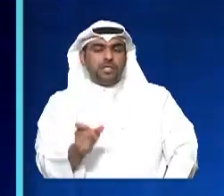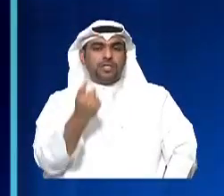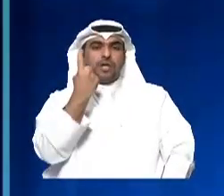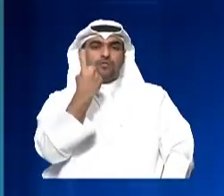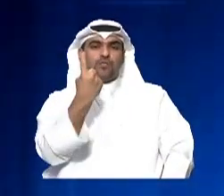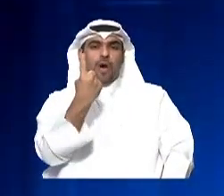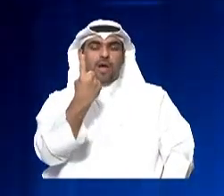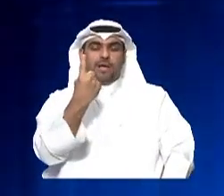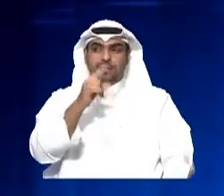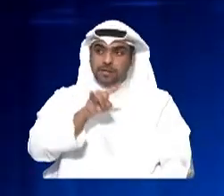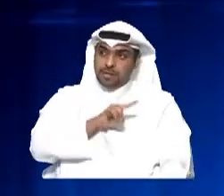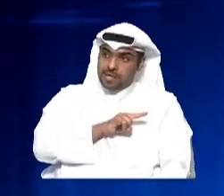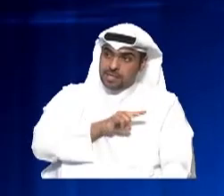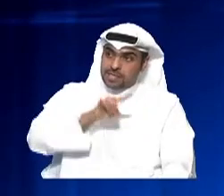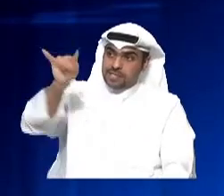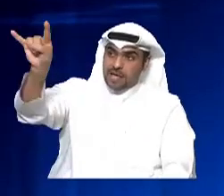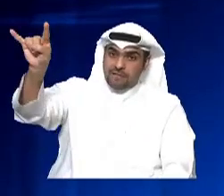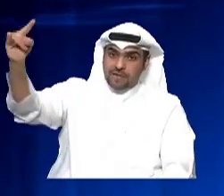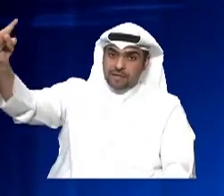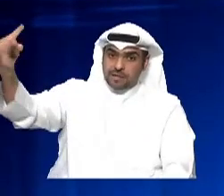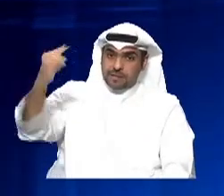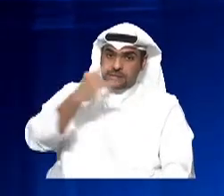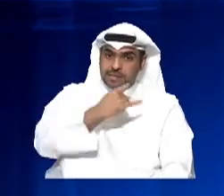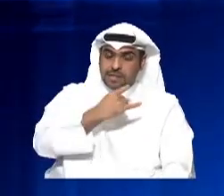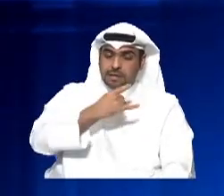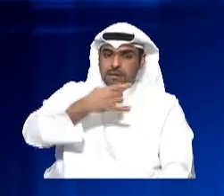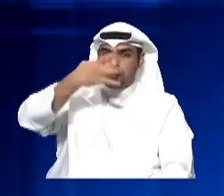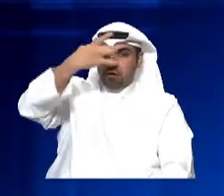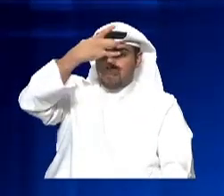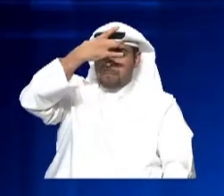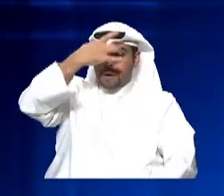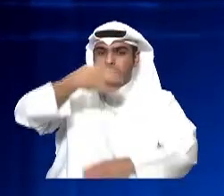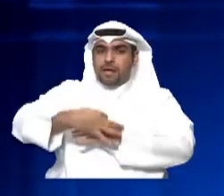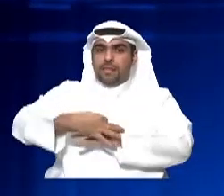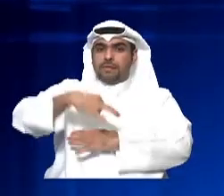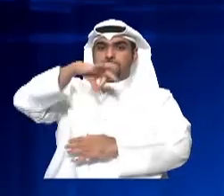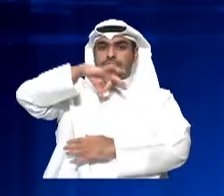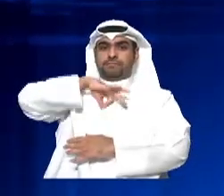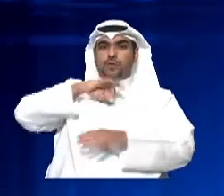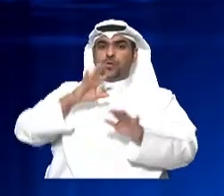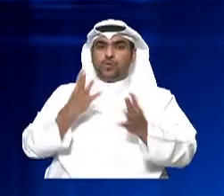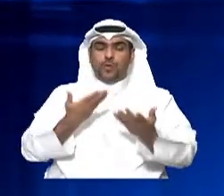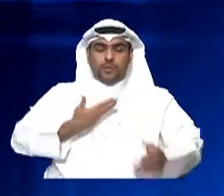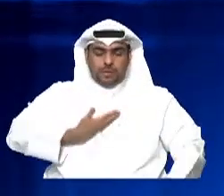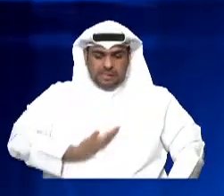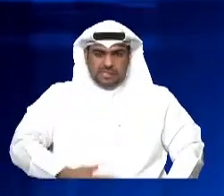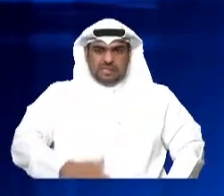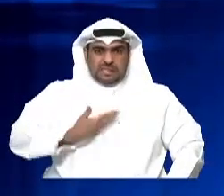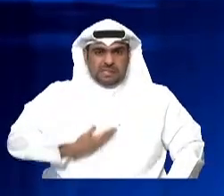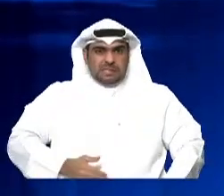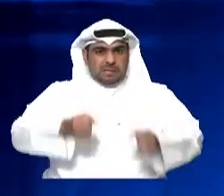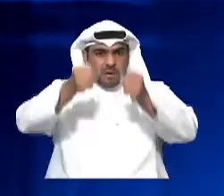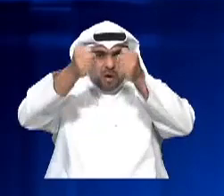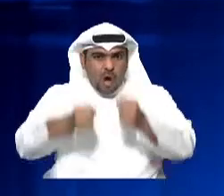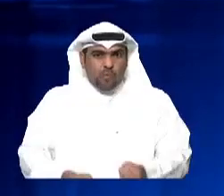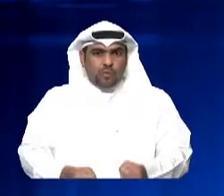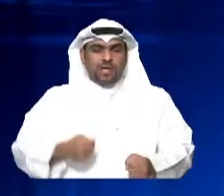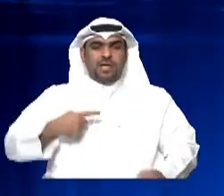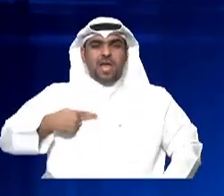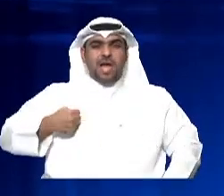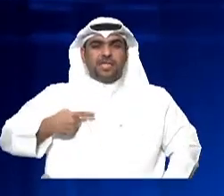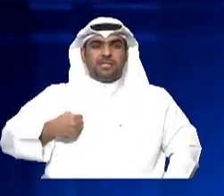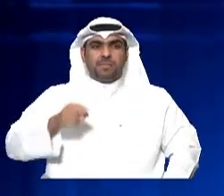عودته من دوله مجاوره تعاني بسبب تفشي هذا المرض وقالت وزاره الصحه انه تم